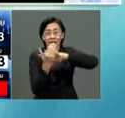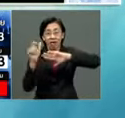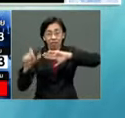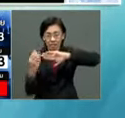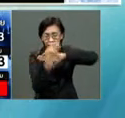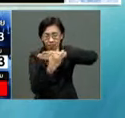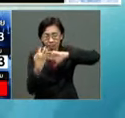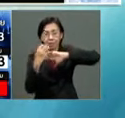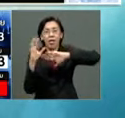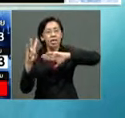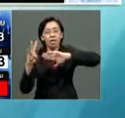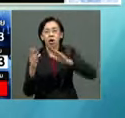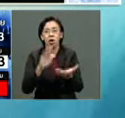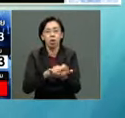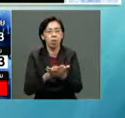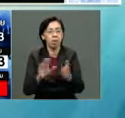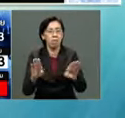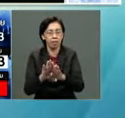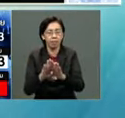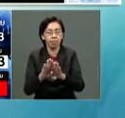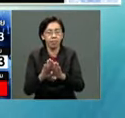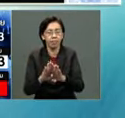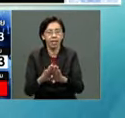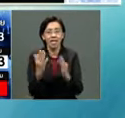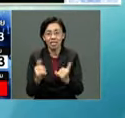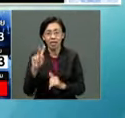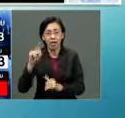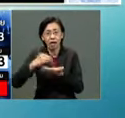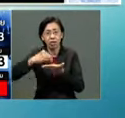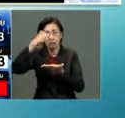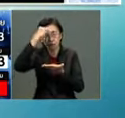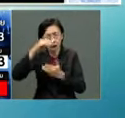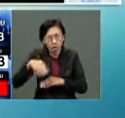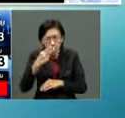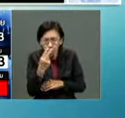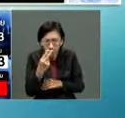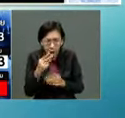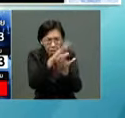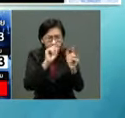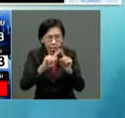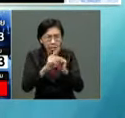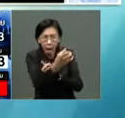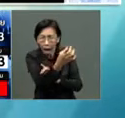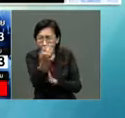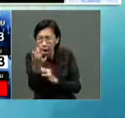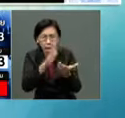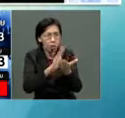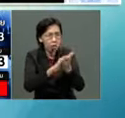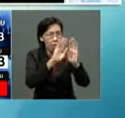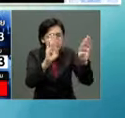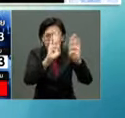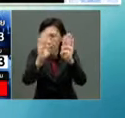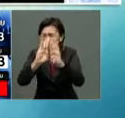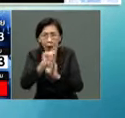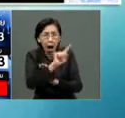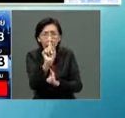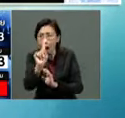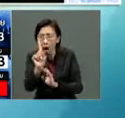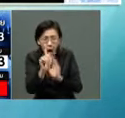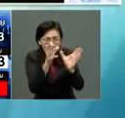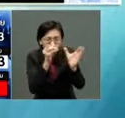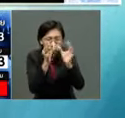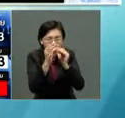ไปก่อนแล้วช่วงตอนนี้เราก็มีข่าวในเรื่องของทางการศึกษาอยู่ก็ต้องศึกษาและเรียนรู้จากทางประเทศอื่นๆนะครับมาที่เรื่